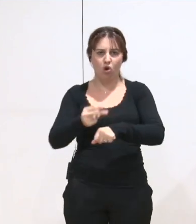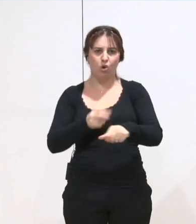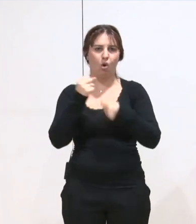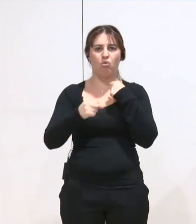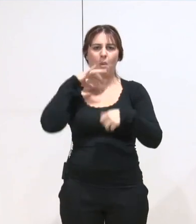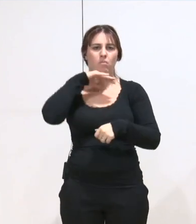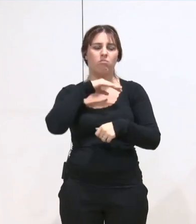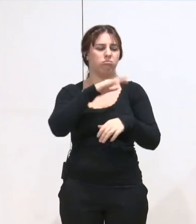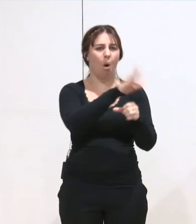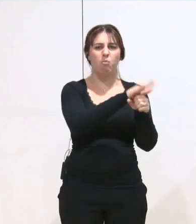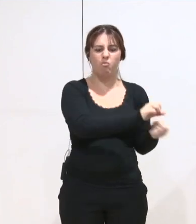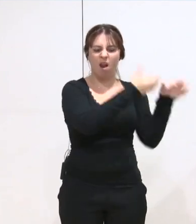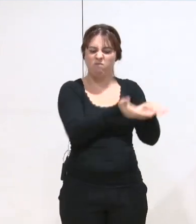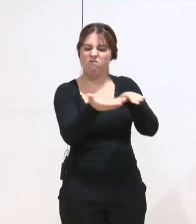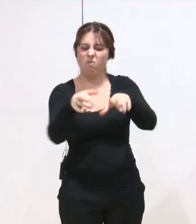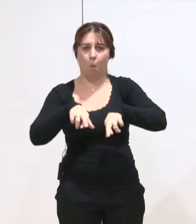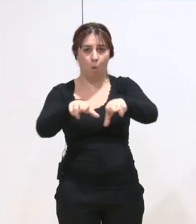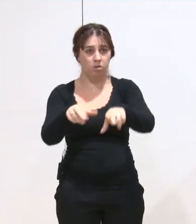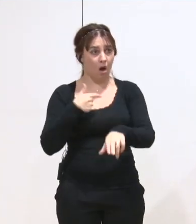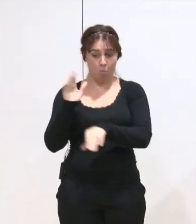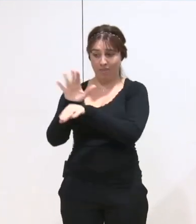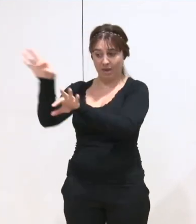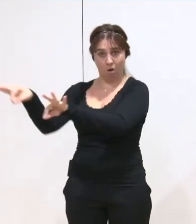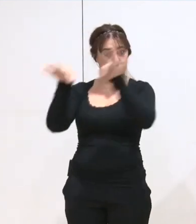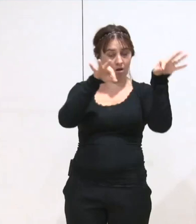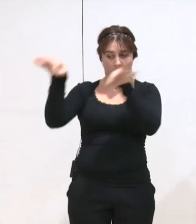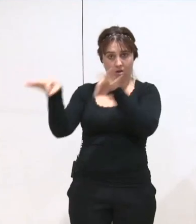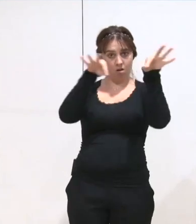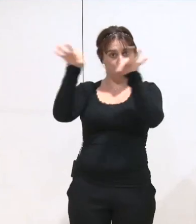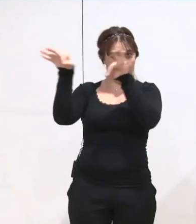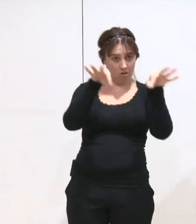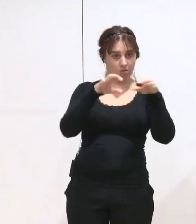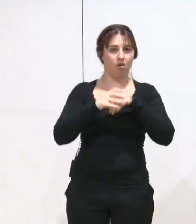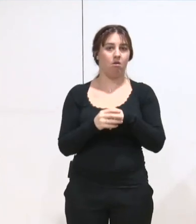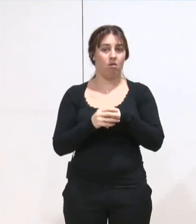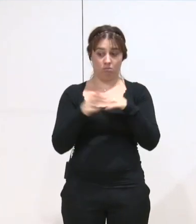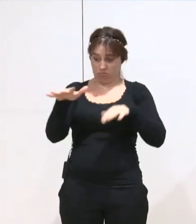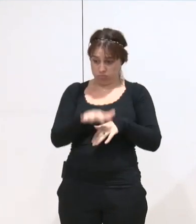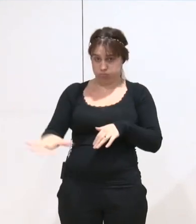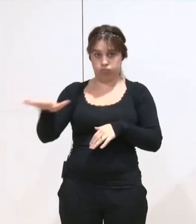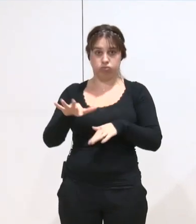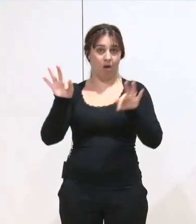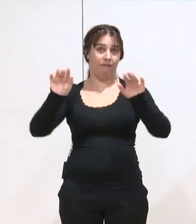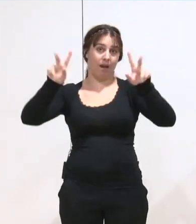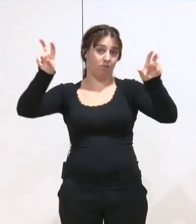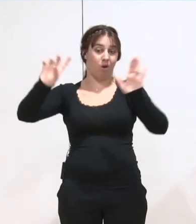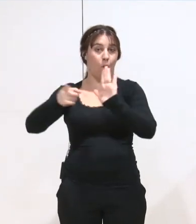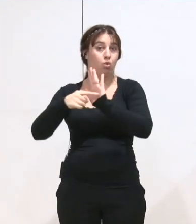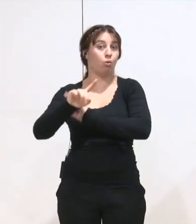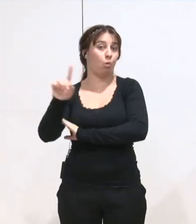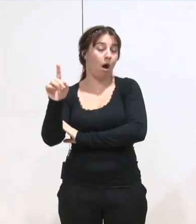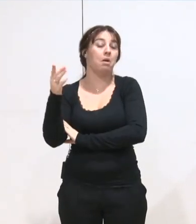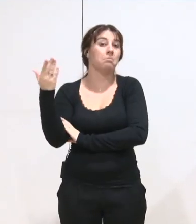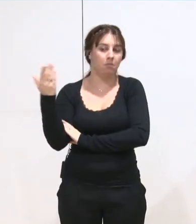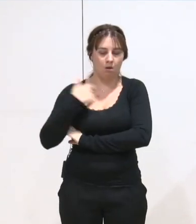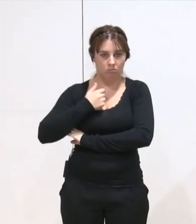cite les habitants. « Nous ne pouvons que constater que cette rue fait partie d'une zone de non-droit. Je suis stupéfaite d'apprendre que